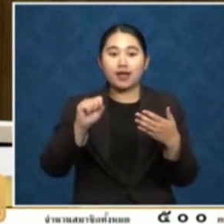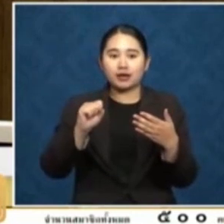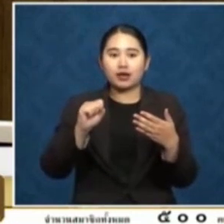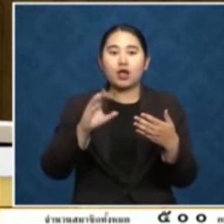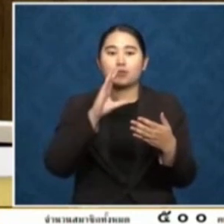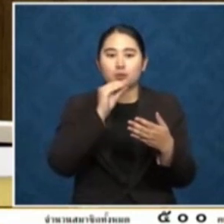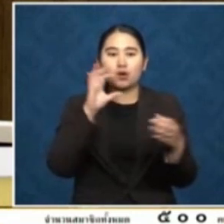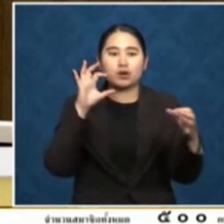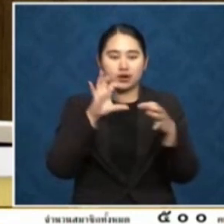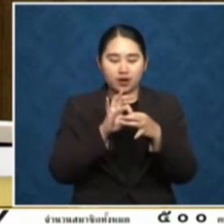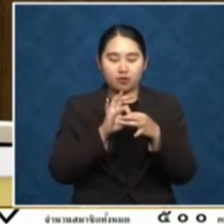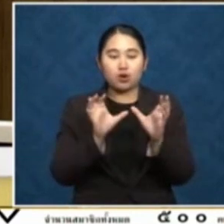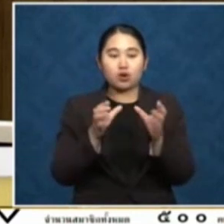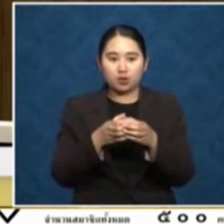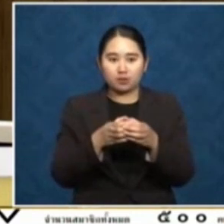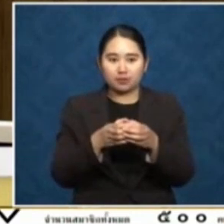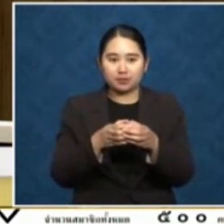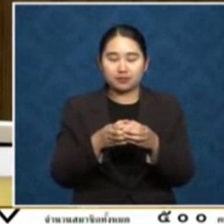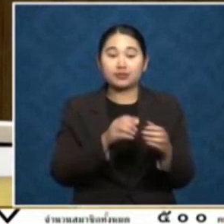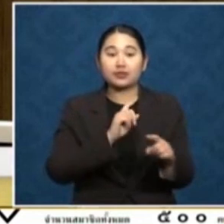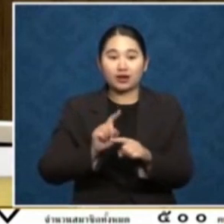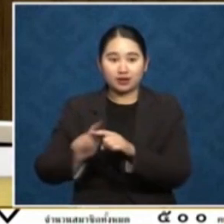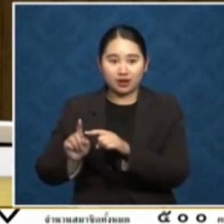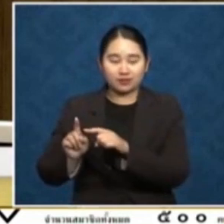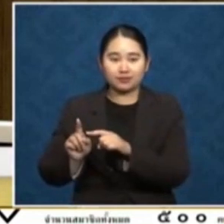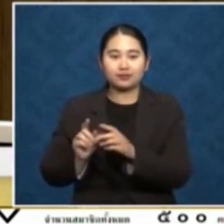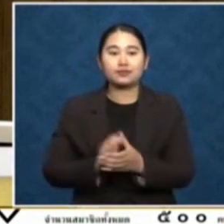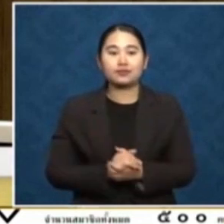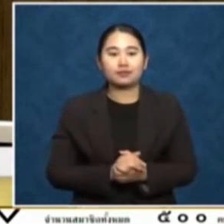SDGs ที่เราพูดถึงเรื่อง Gender Equality